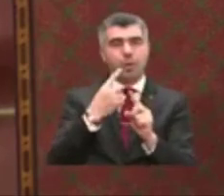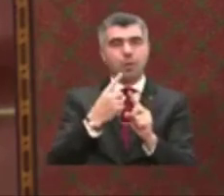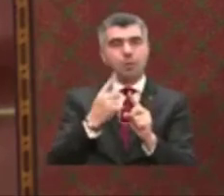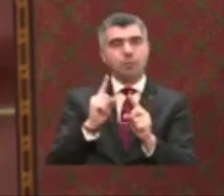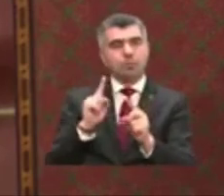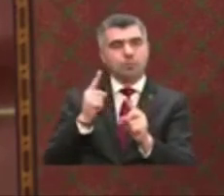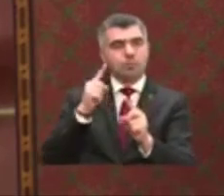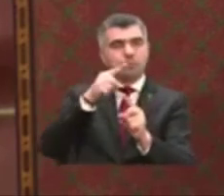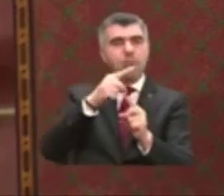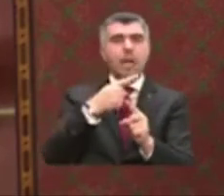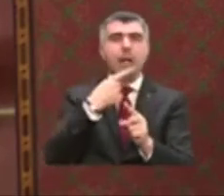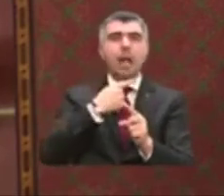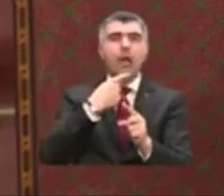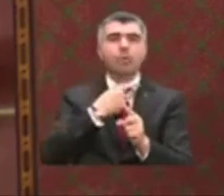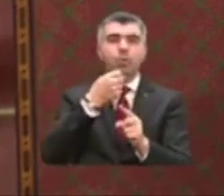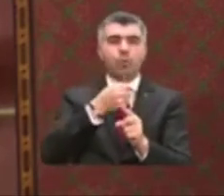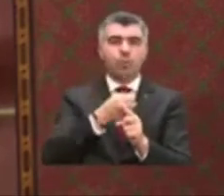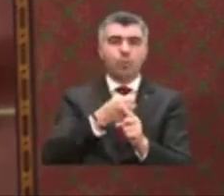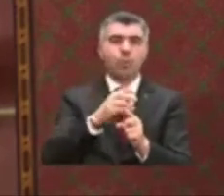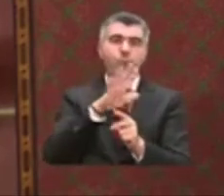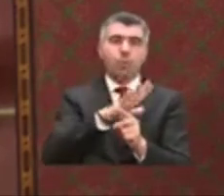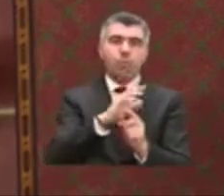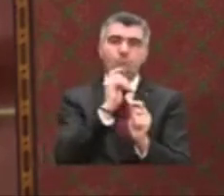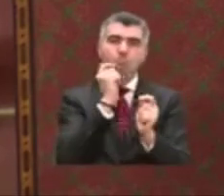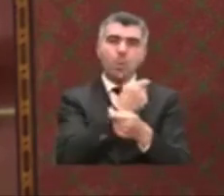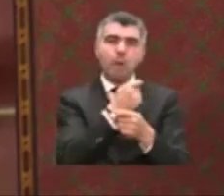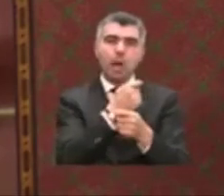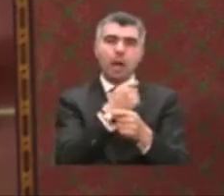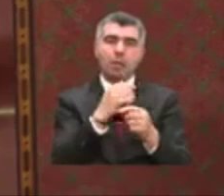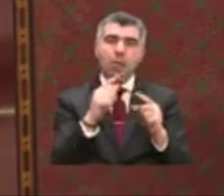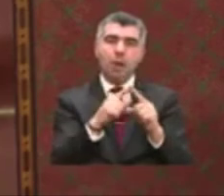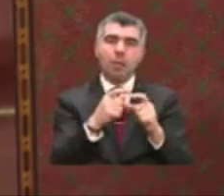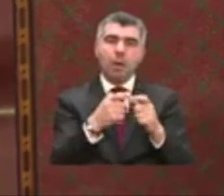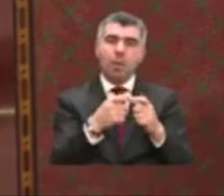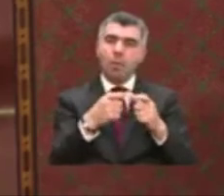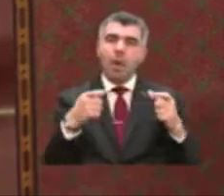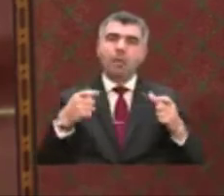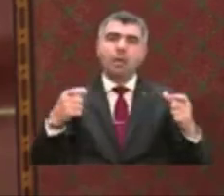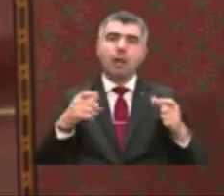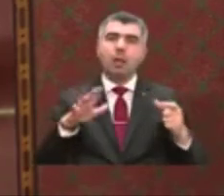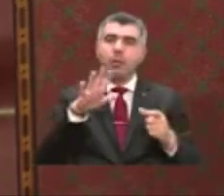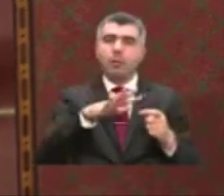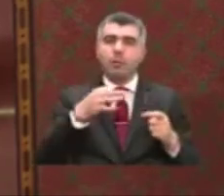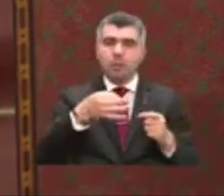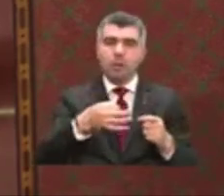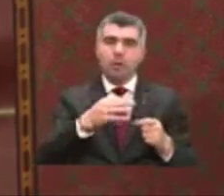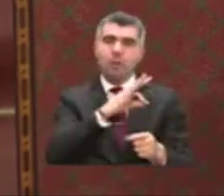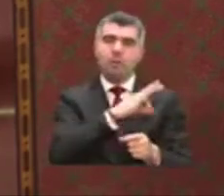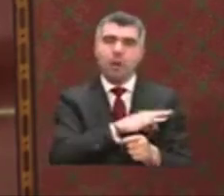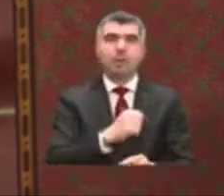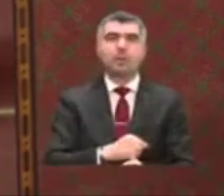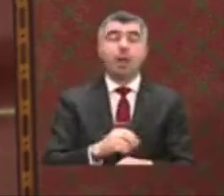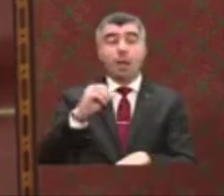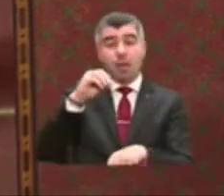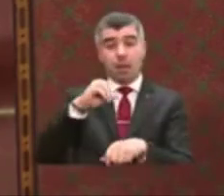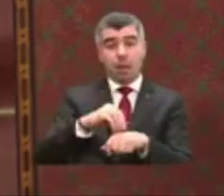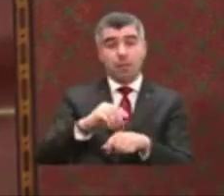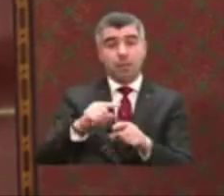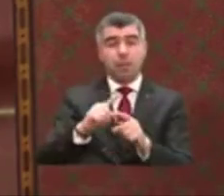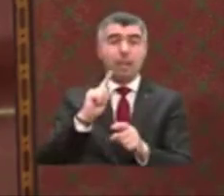باش نضمنوا هذه الاستمرارية ونزيدوا نوسعوا الدائرة اللي غتستفد من هذا الميناء. وعندنا الميناء ديال